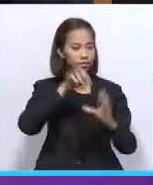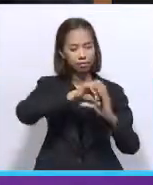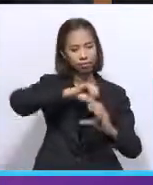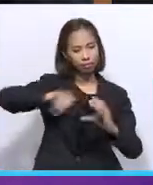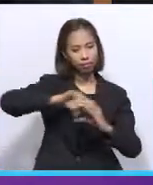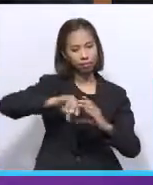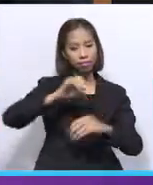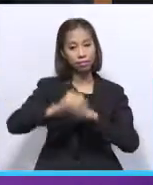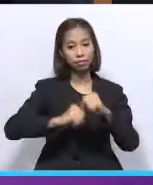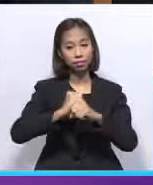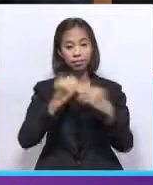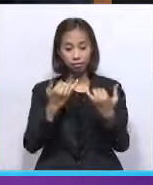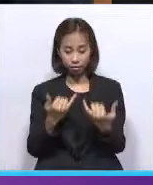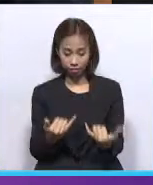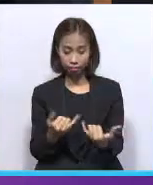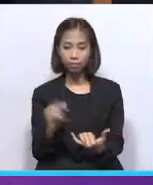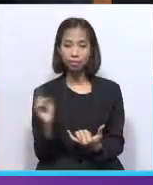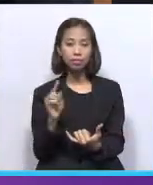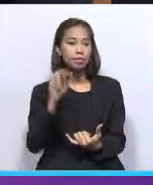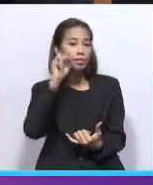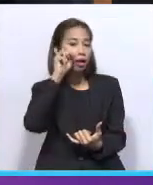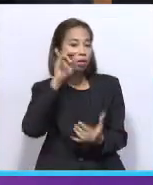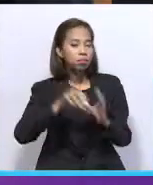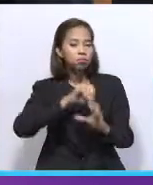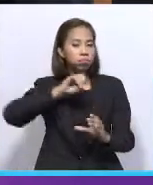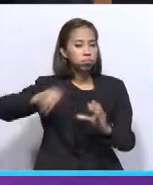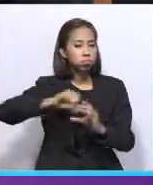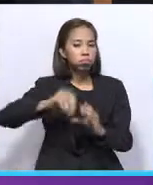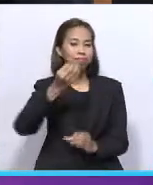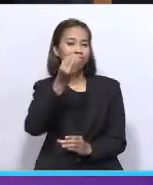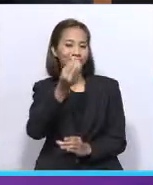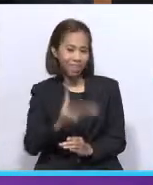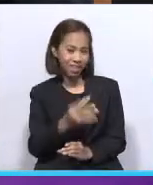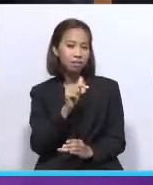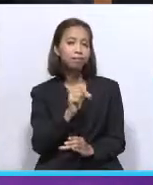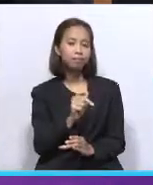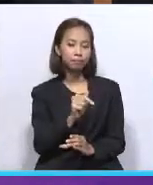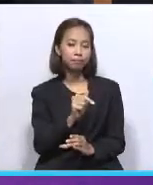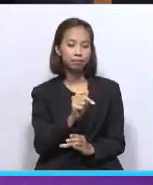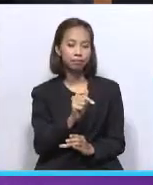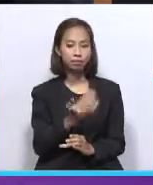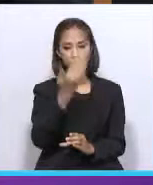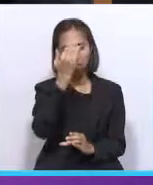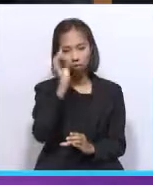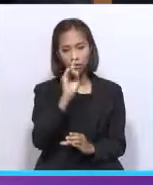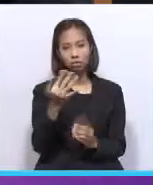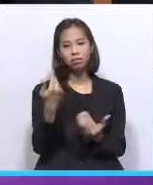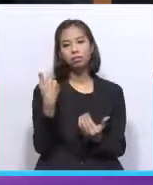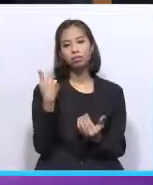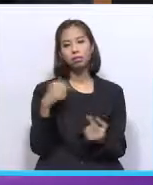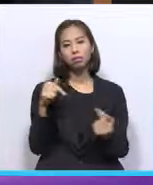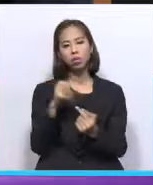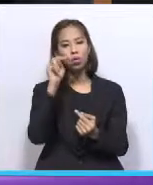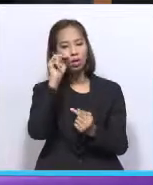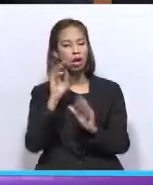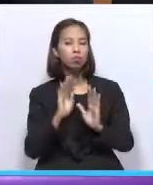ปีนี้เพียงแต่ว่าปีนี้อาจจะมีปริมาณน้ำออกจากทุ่งมากกว่าปีปกติบ้างนะฮะเพราะว่าเรามีการเอาไปพัก